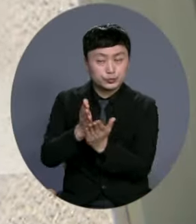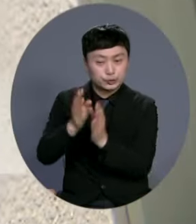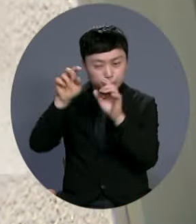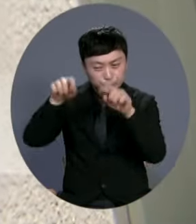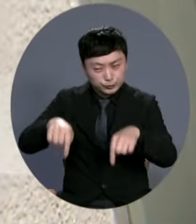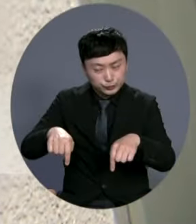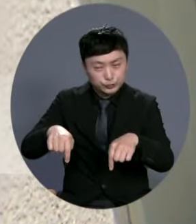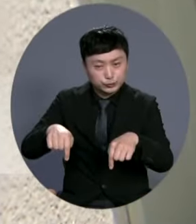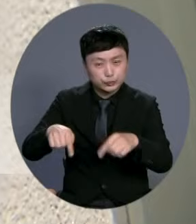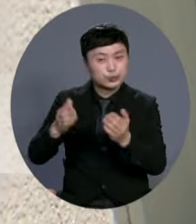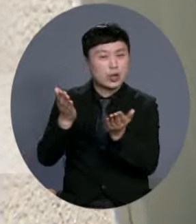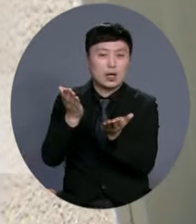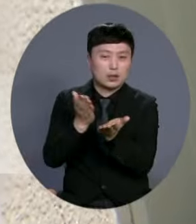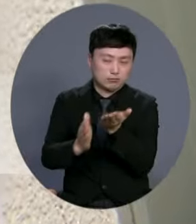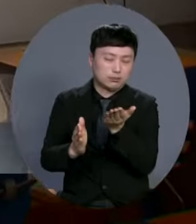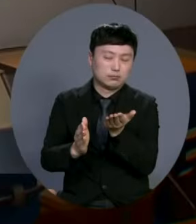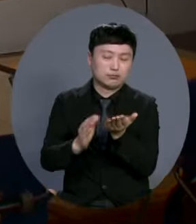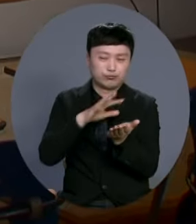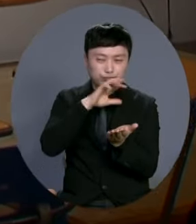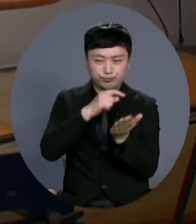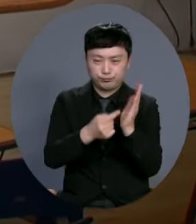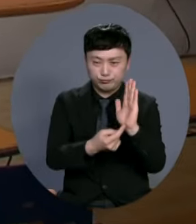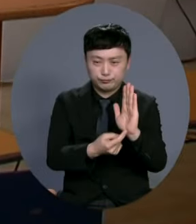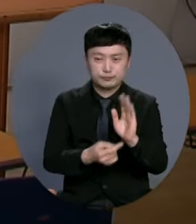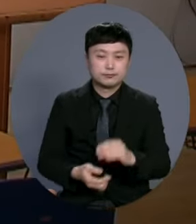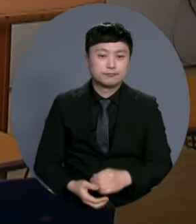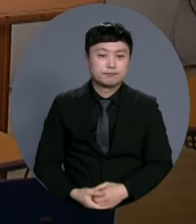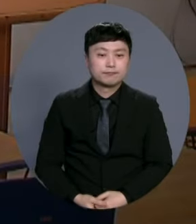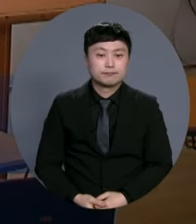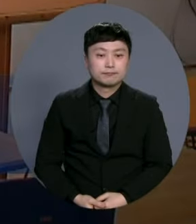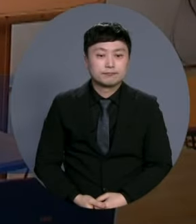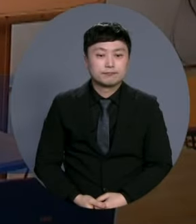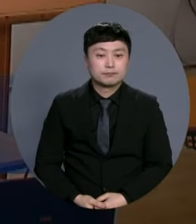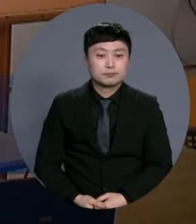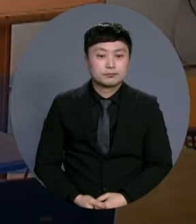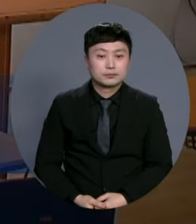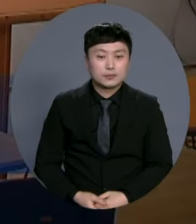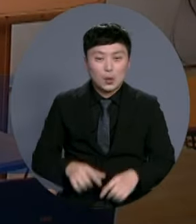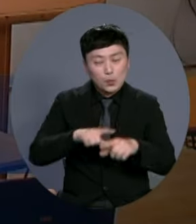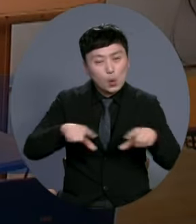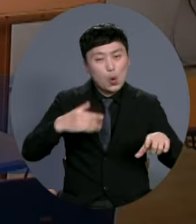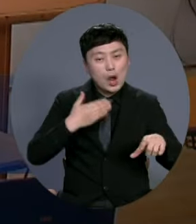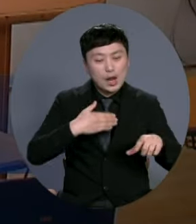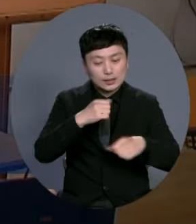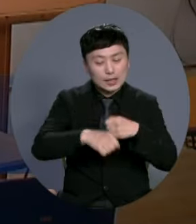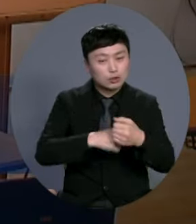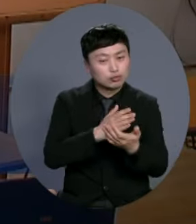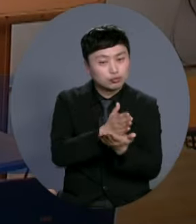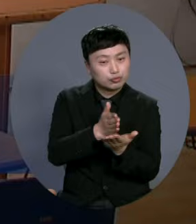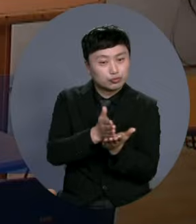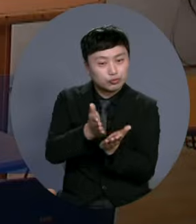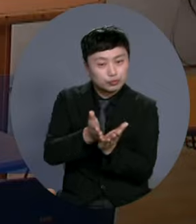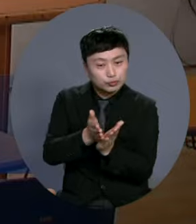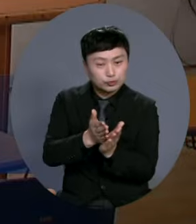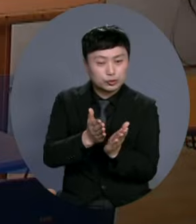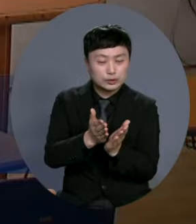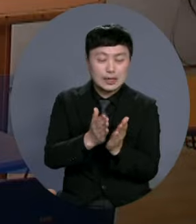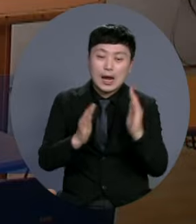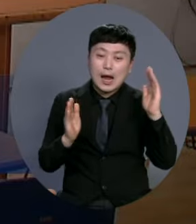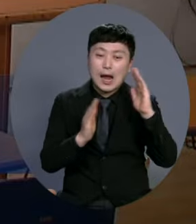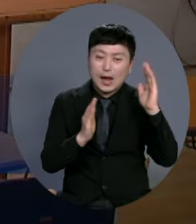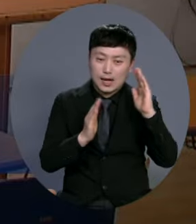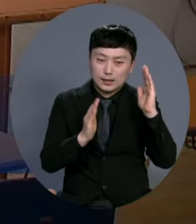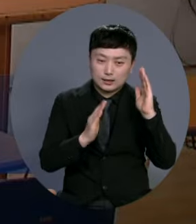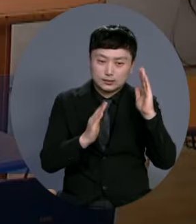취지에 어긋난다고 비판했습니다 우리가 일반적으로 알고 있는 자율전공 달리 학생들의 선택이 매우 제한된